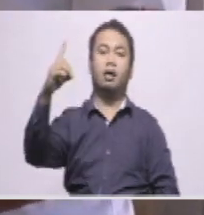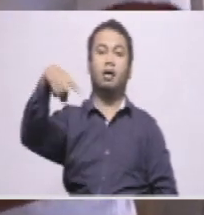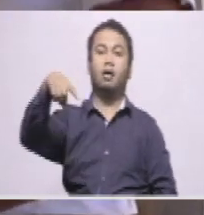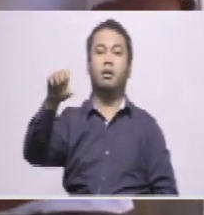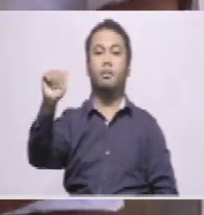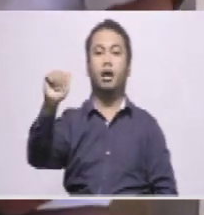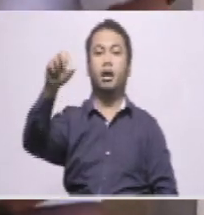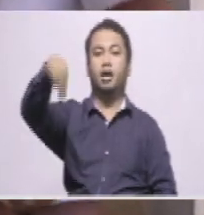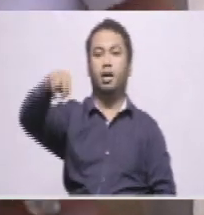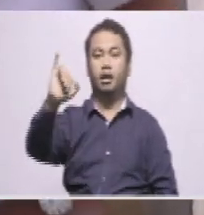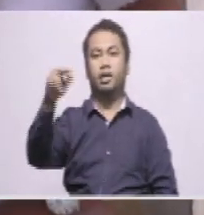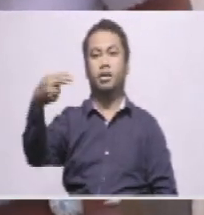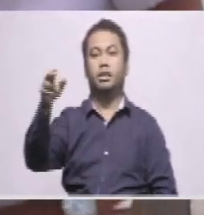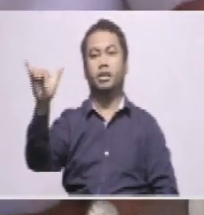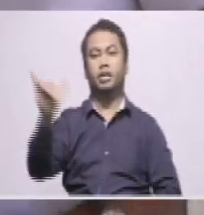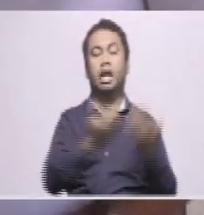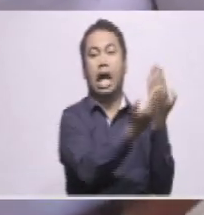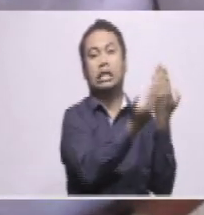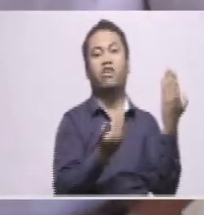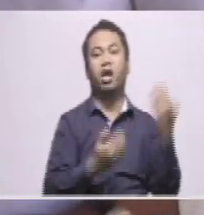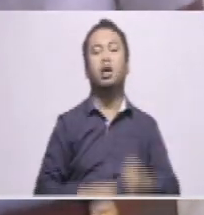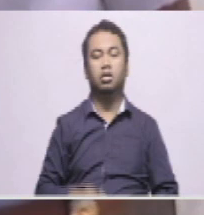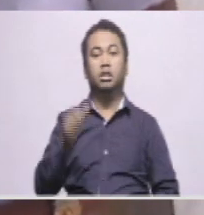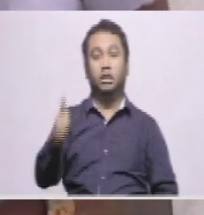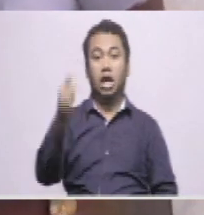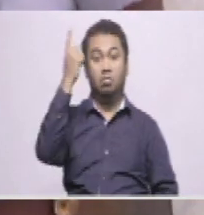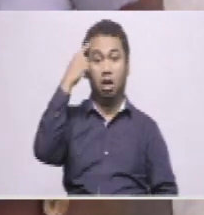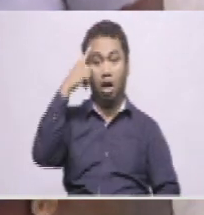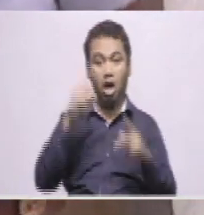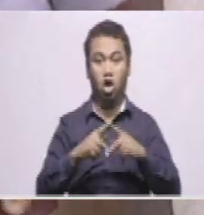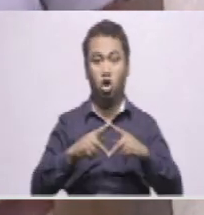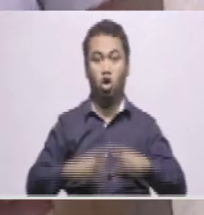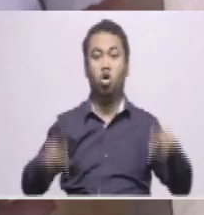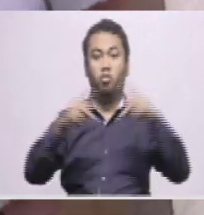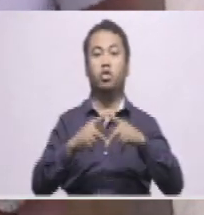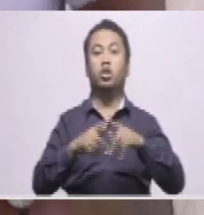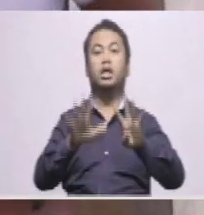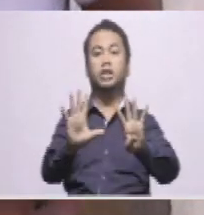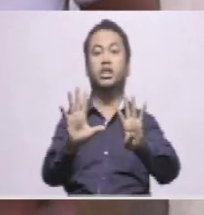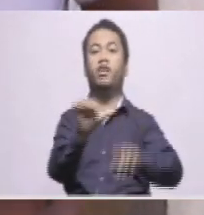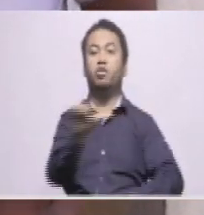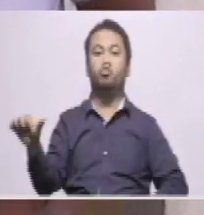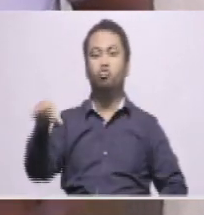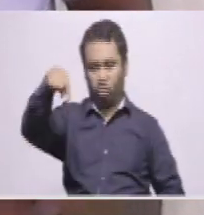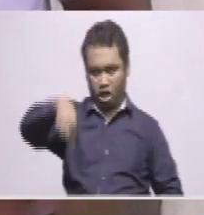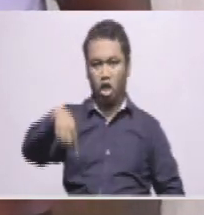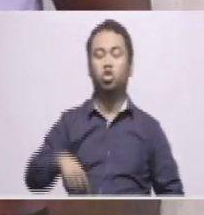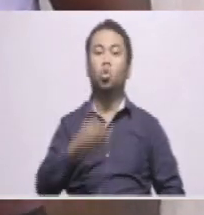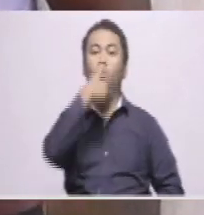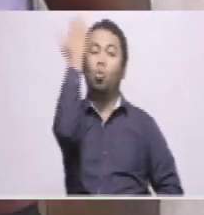andro. Tsara marina fa miisa 50 ny kommune mandrafitra ny distrika ny ampaniandrefana, ka mpandatsabato